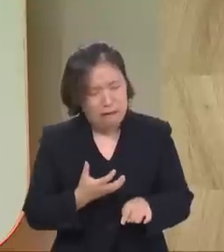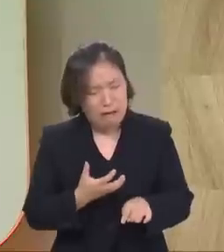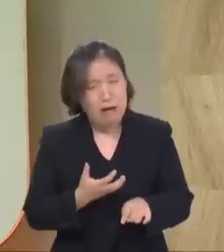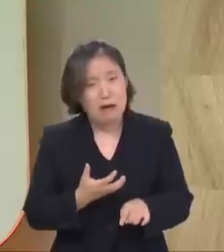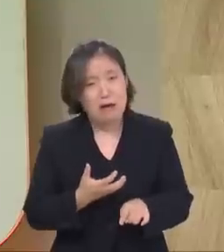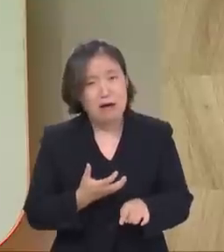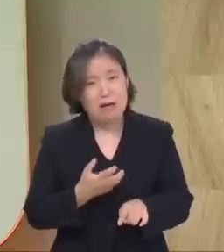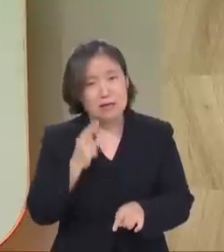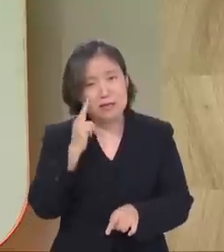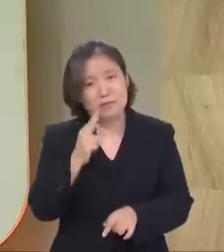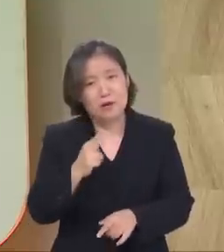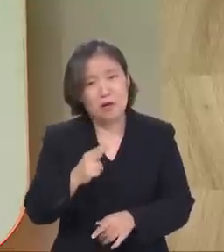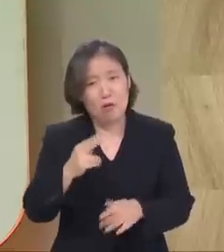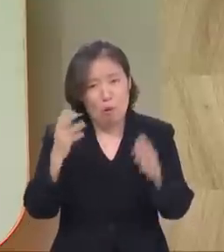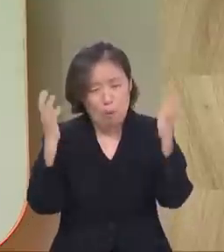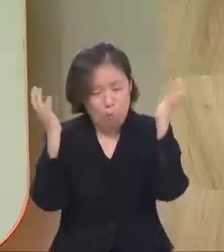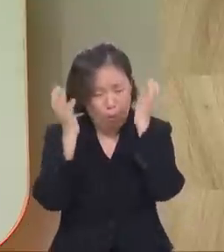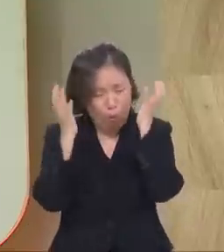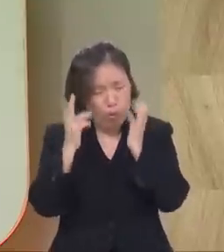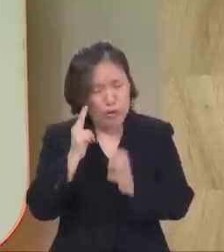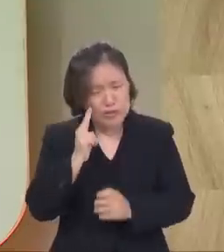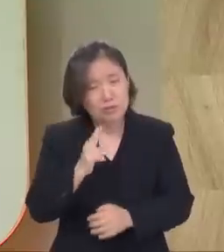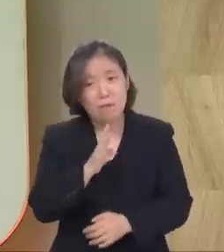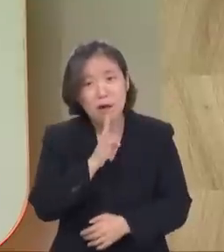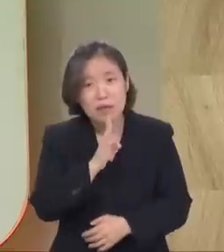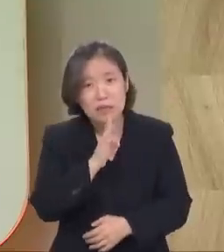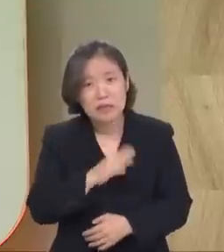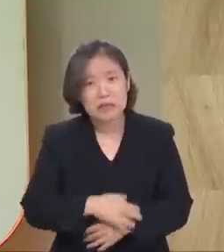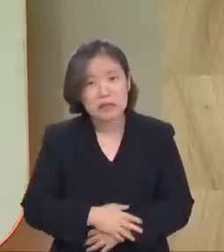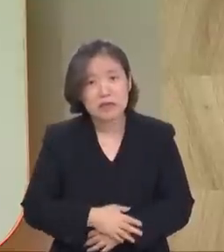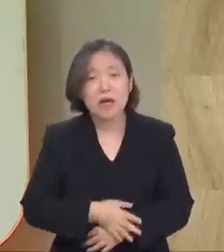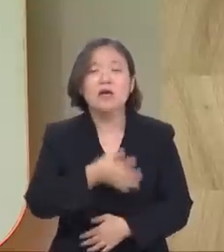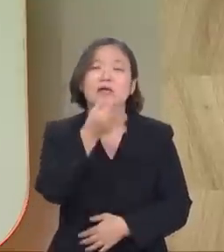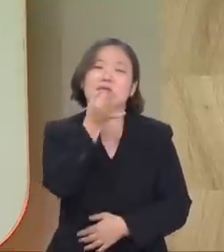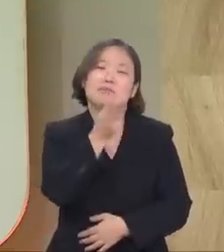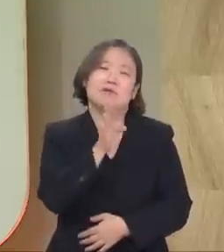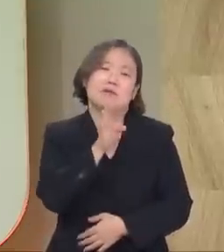합니다 아 정말 힘들 거예요 여러분 남편이